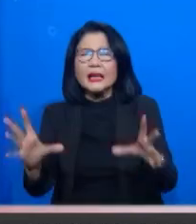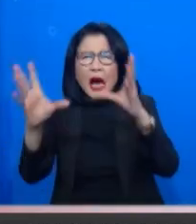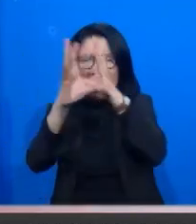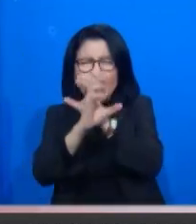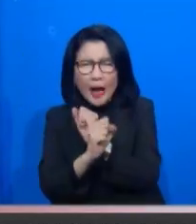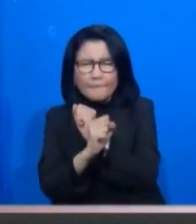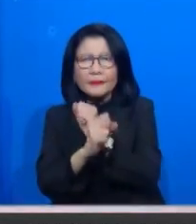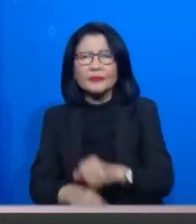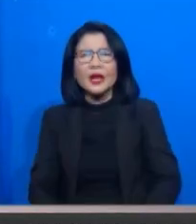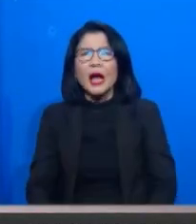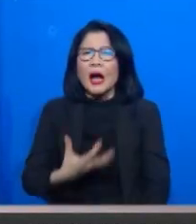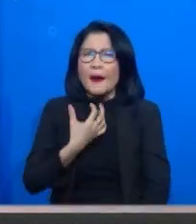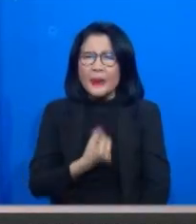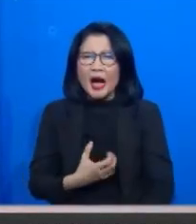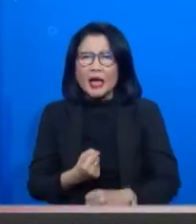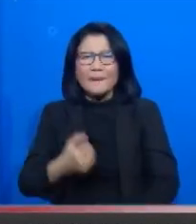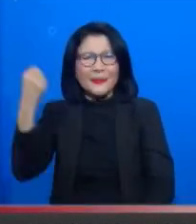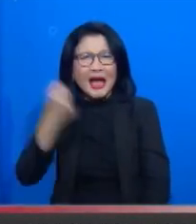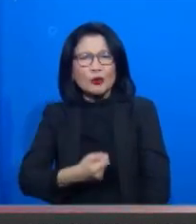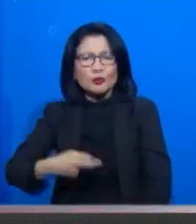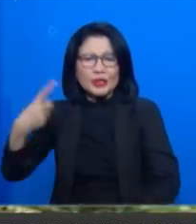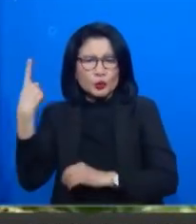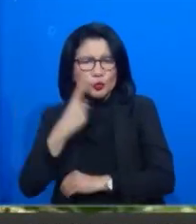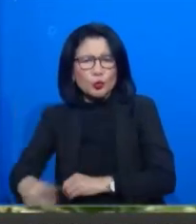Keluarga berharap pelaku dihukum berat.